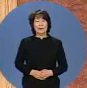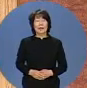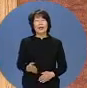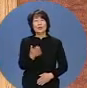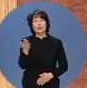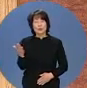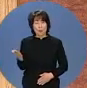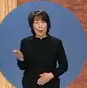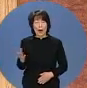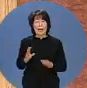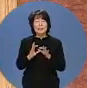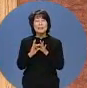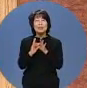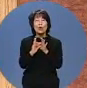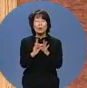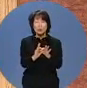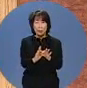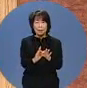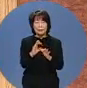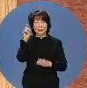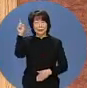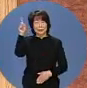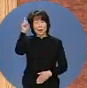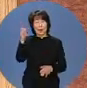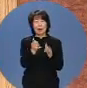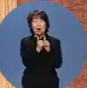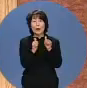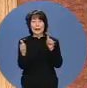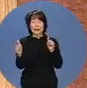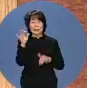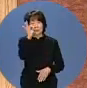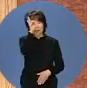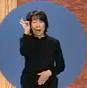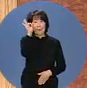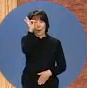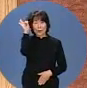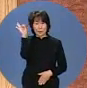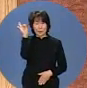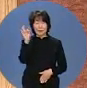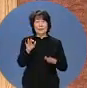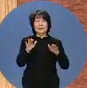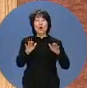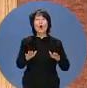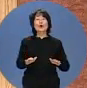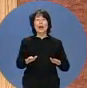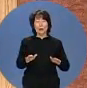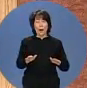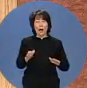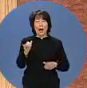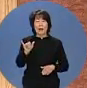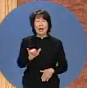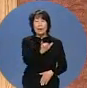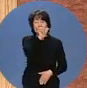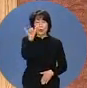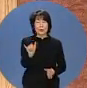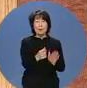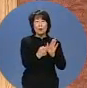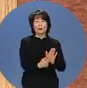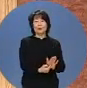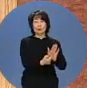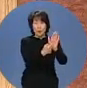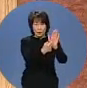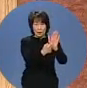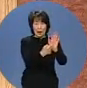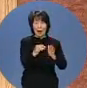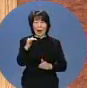さて、続いてはシリーズでお届けしている生駒歴史探訪です。今回は大和でも有数の